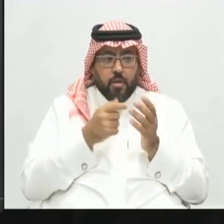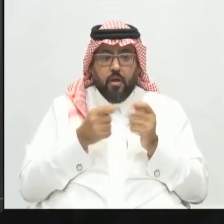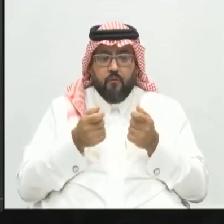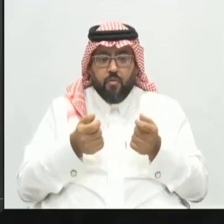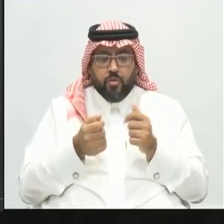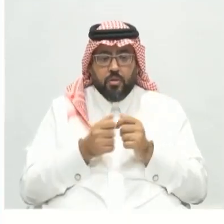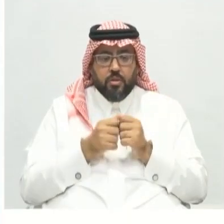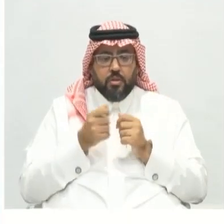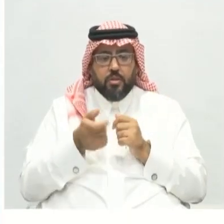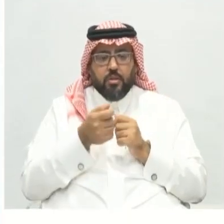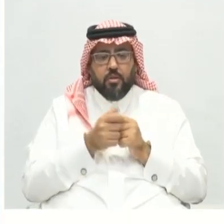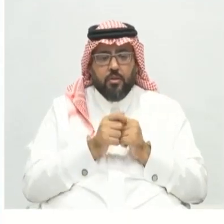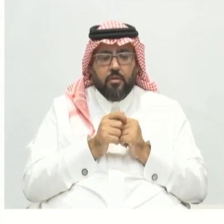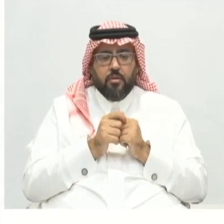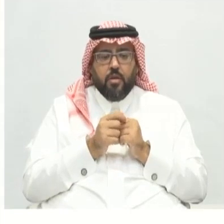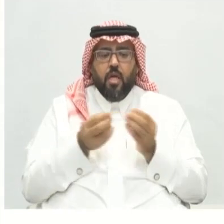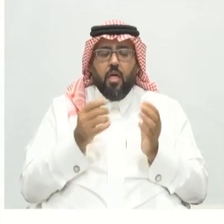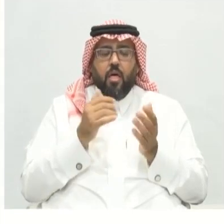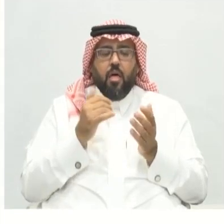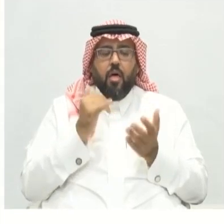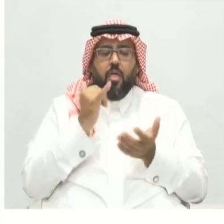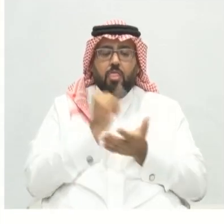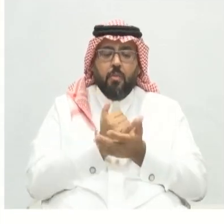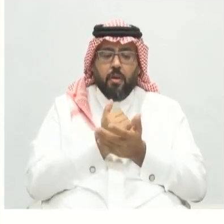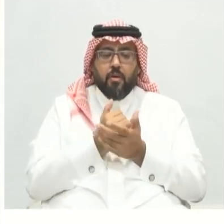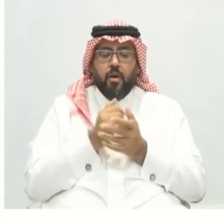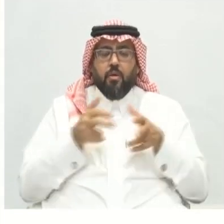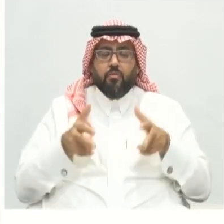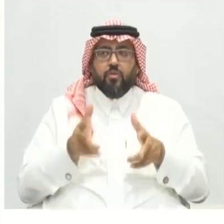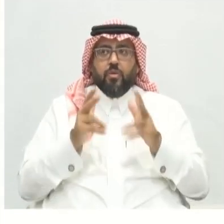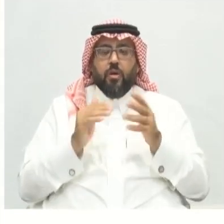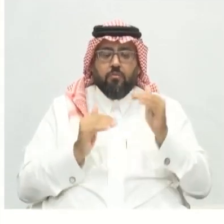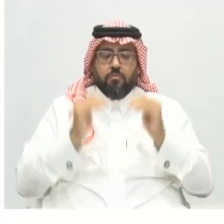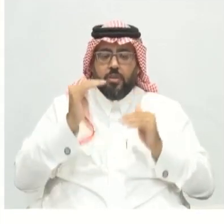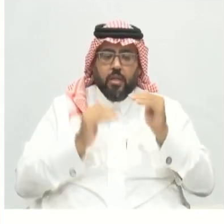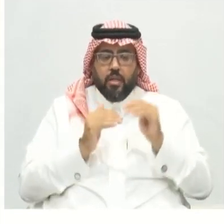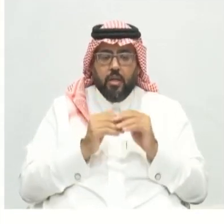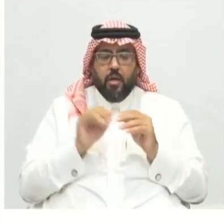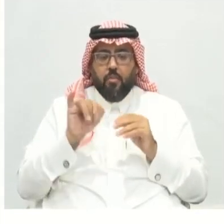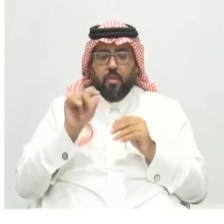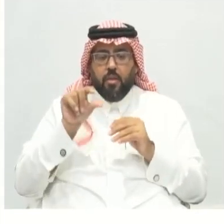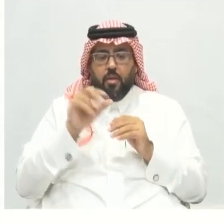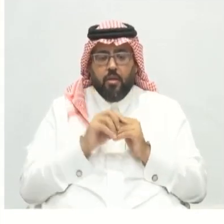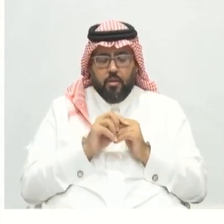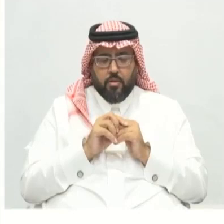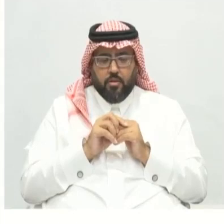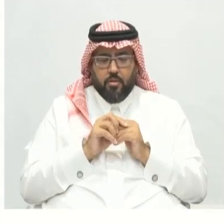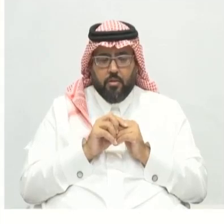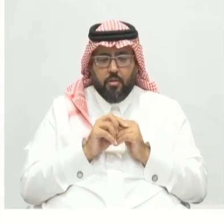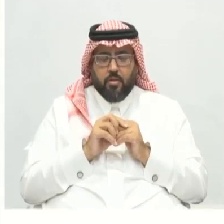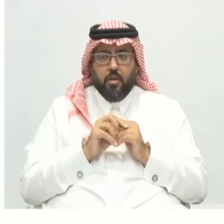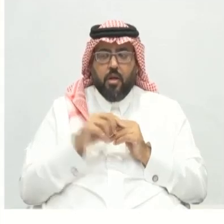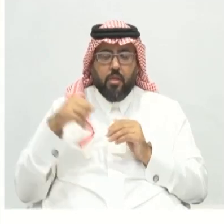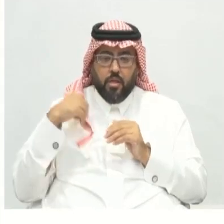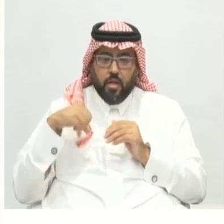التكاليف لكل مرحله ولضمان اكتمال المشروع ضمن الميزانيه المحدده اذا عزيزي